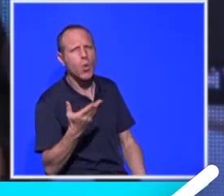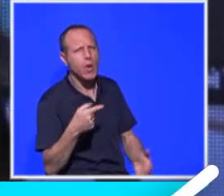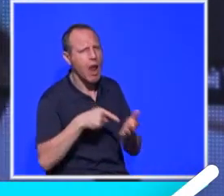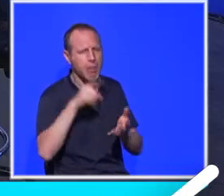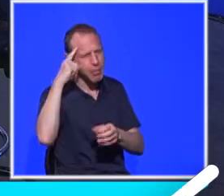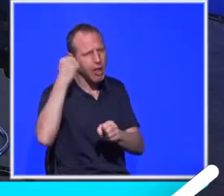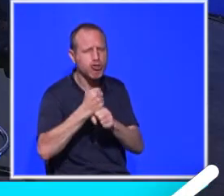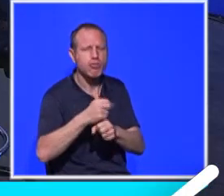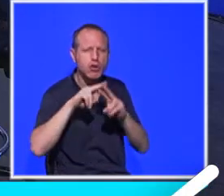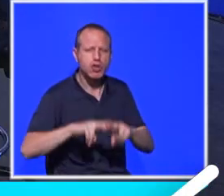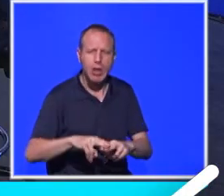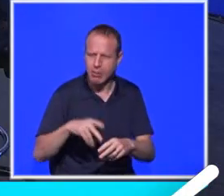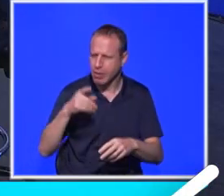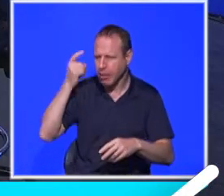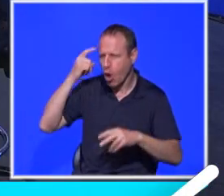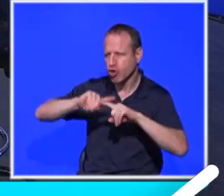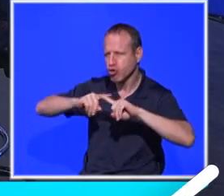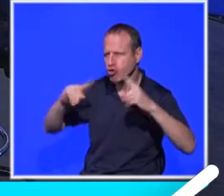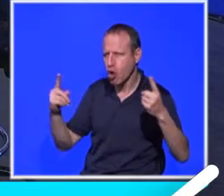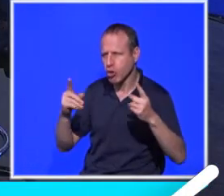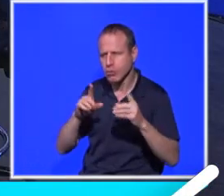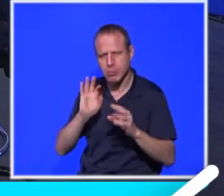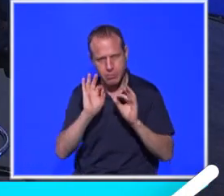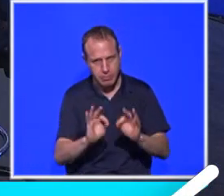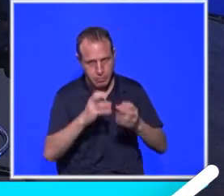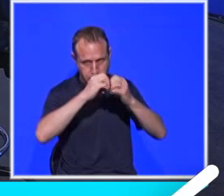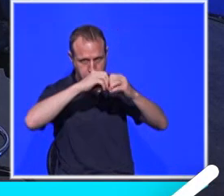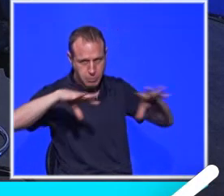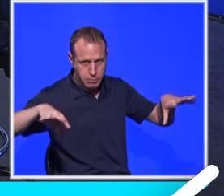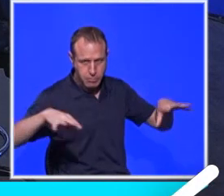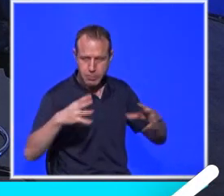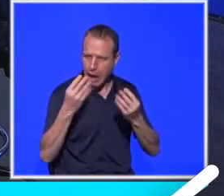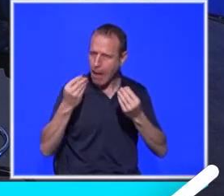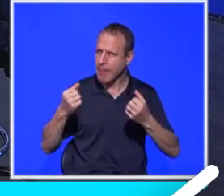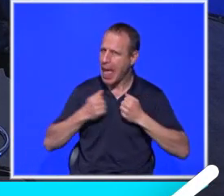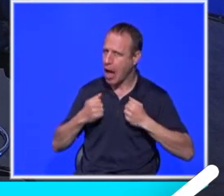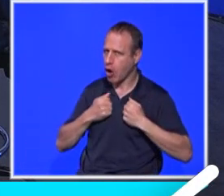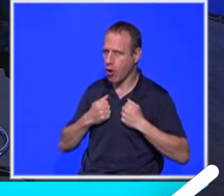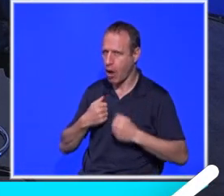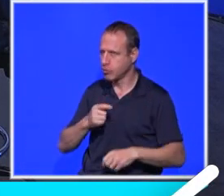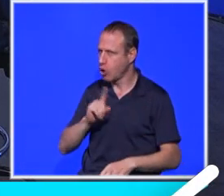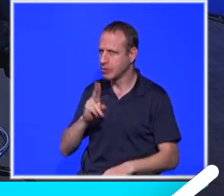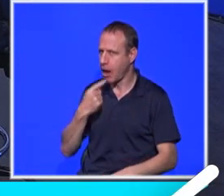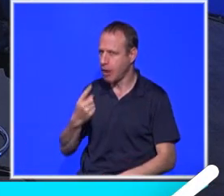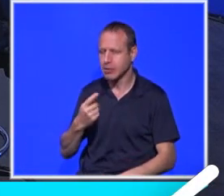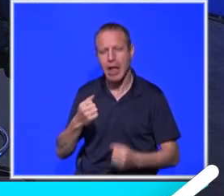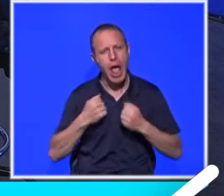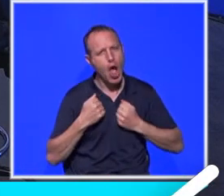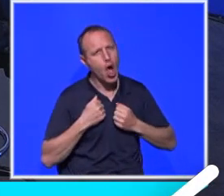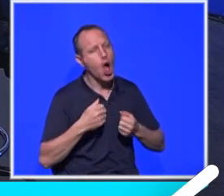להישאר? זה אנשים עם דעות שונות לחלוטין. לגמרי, שהתפרקו... עם שהת... הרבה מאוד אגו, אני לא צריכה להגיד לך בין כמה